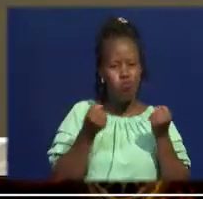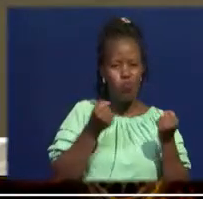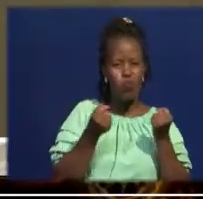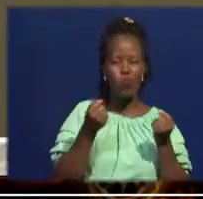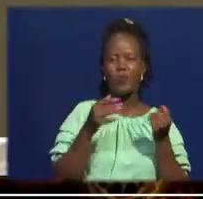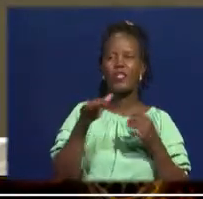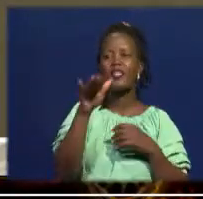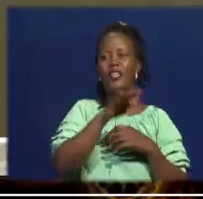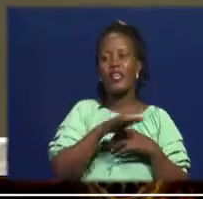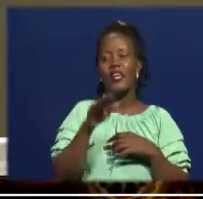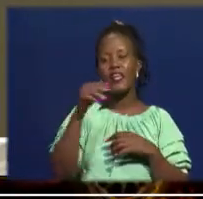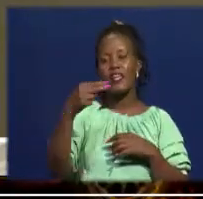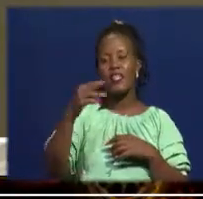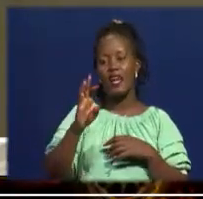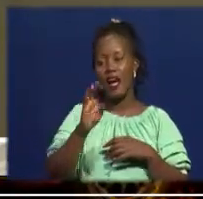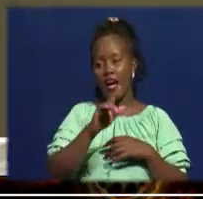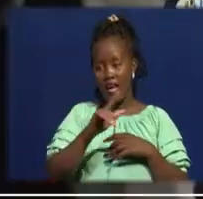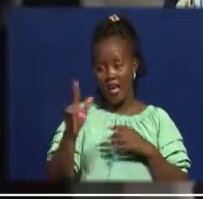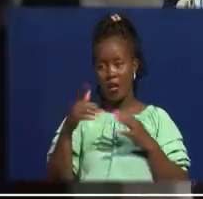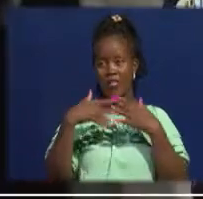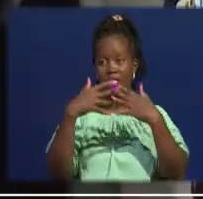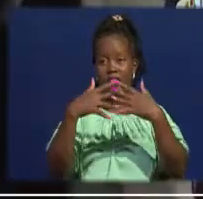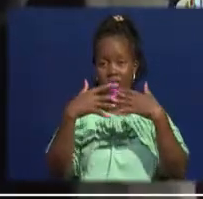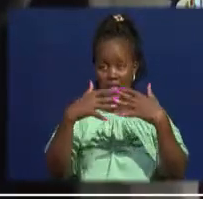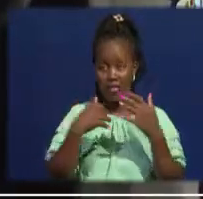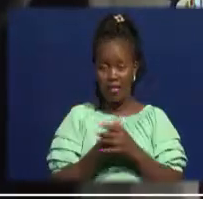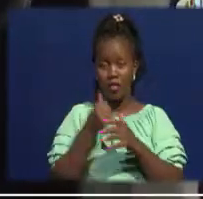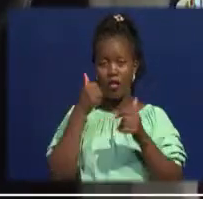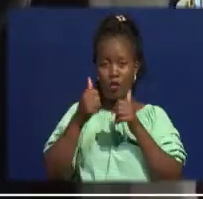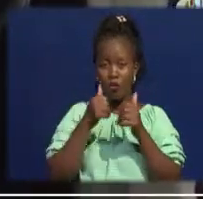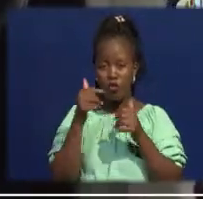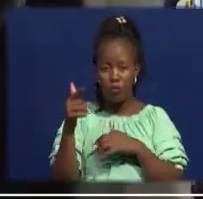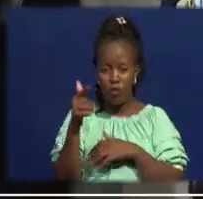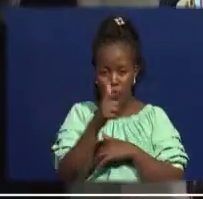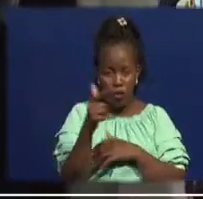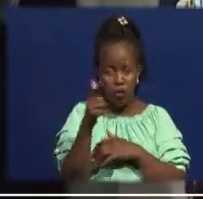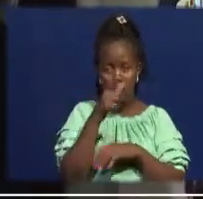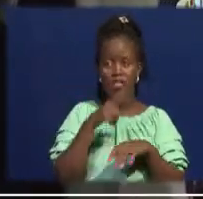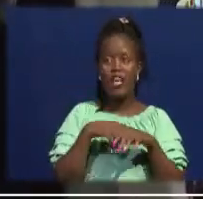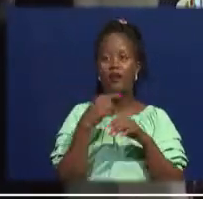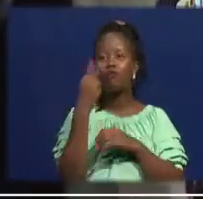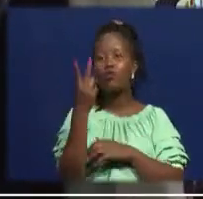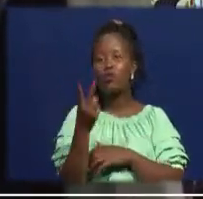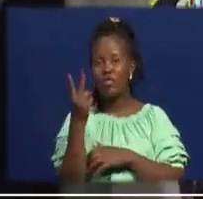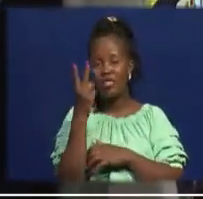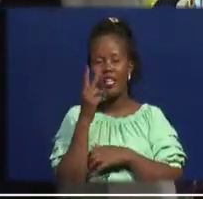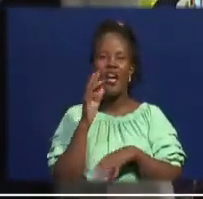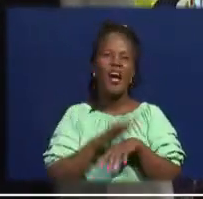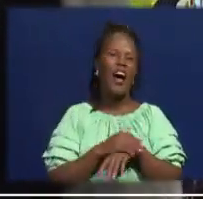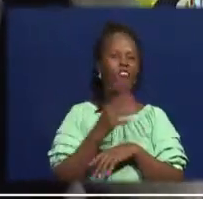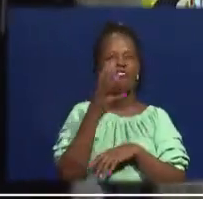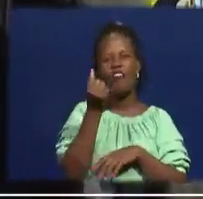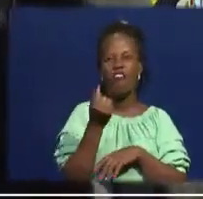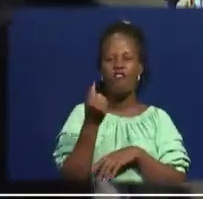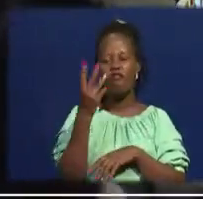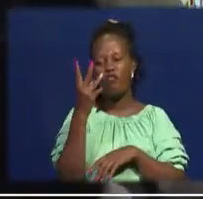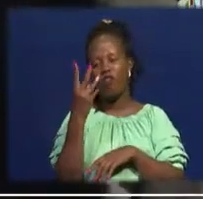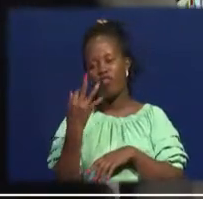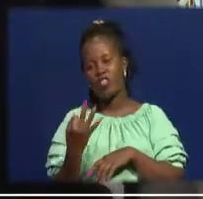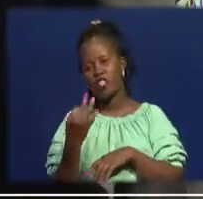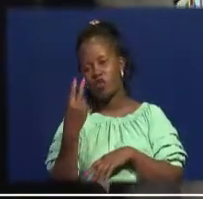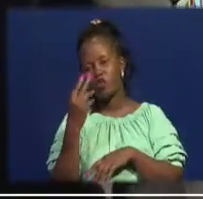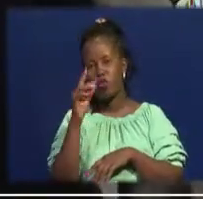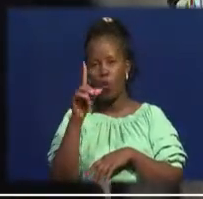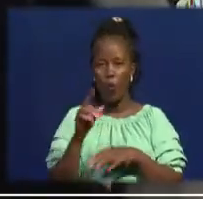ambayo itakuwa mbashara runinga ya KBC Channel 1 kuanzia saa 8, unapata alama 5, 4, 3, 2, 1. Na wanaita